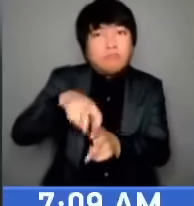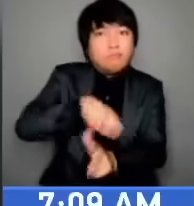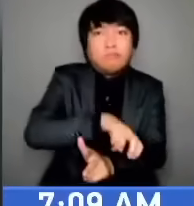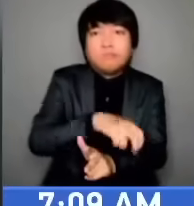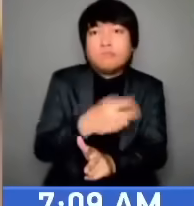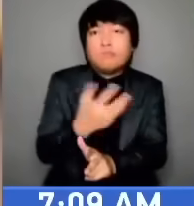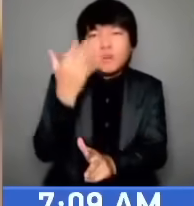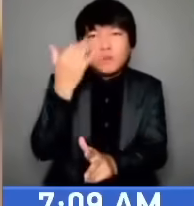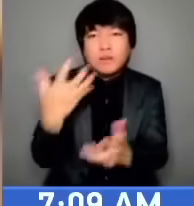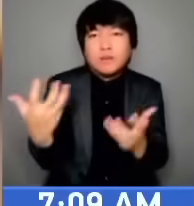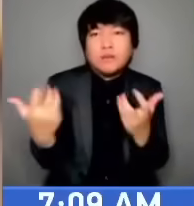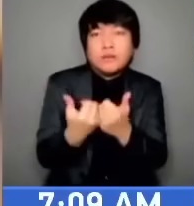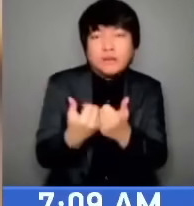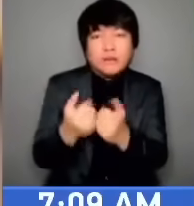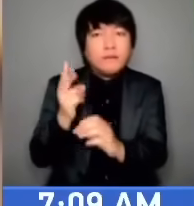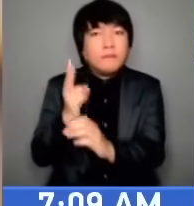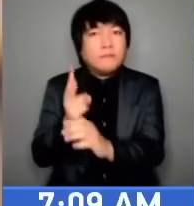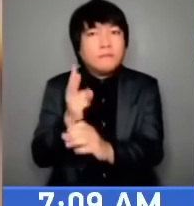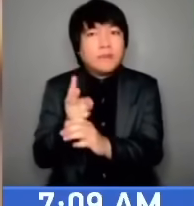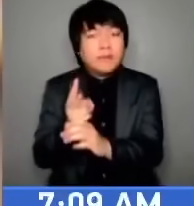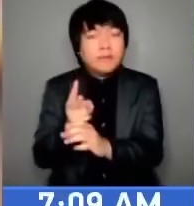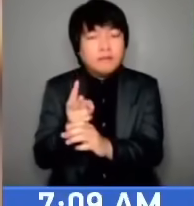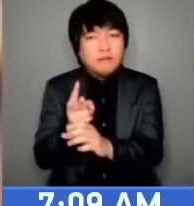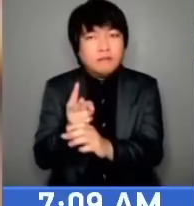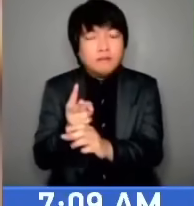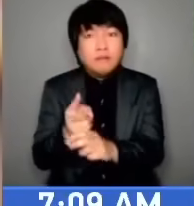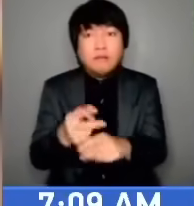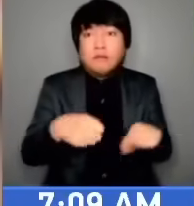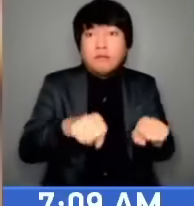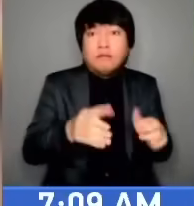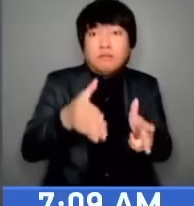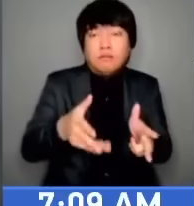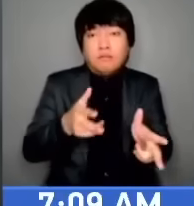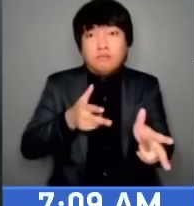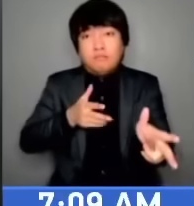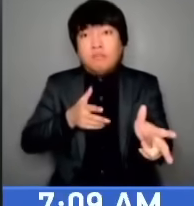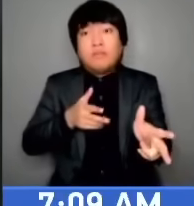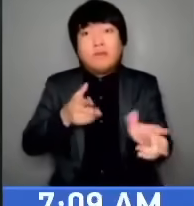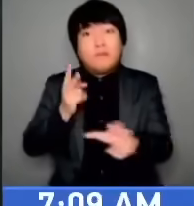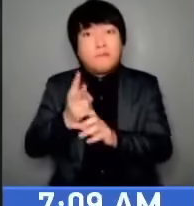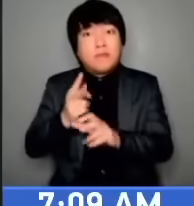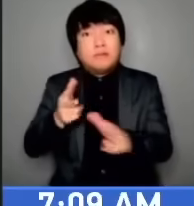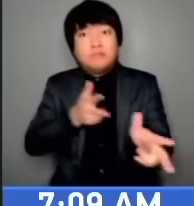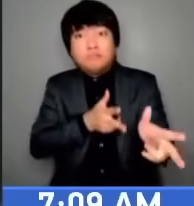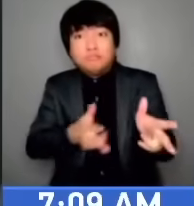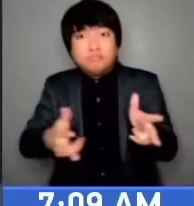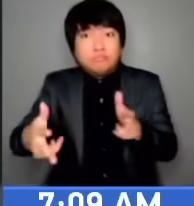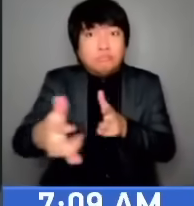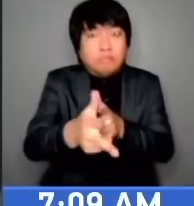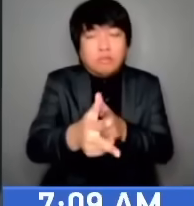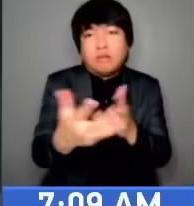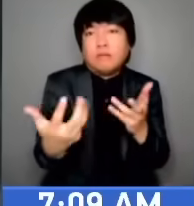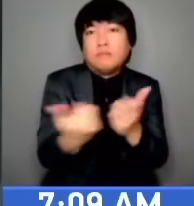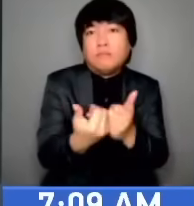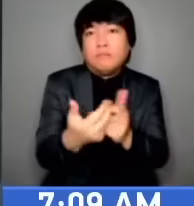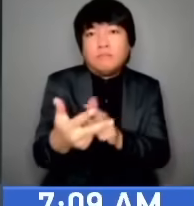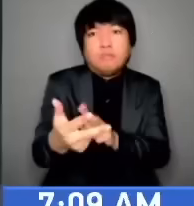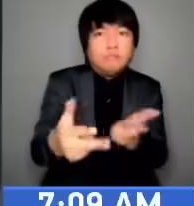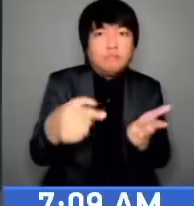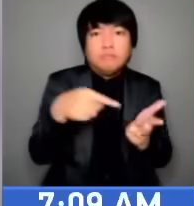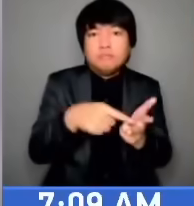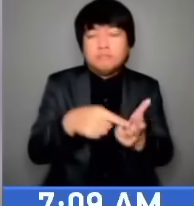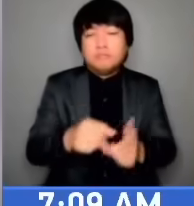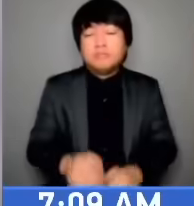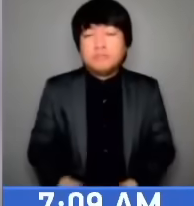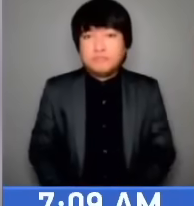ng kasunod na van matapos itong magtangkang mag-overtake sa tricycle. Ito po ay same direction pababa ng Padre Castillo. Ngayon,